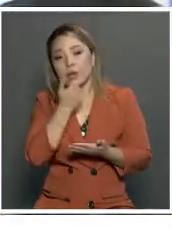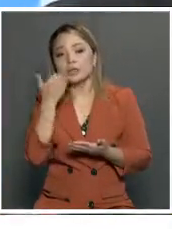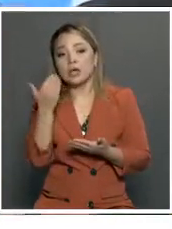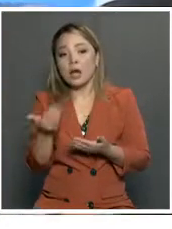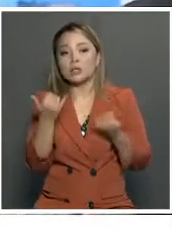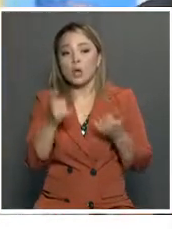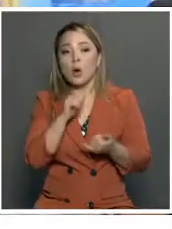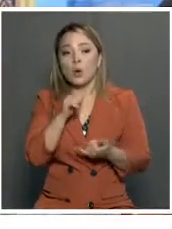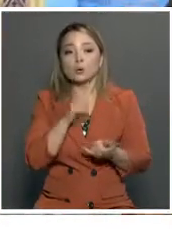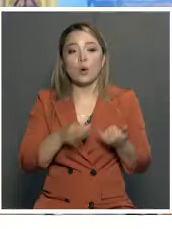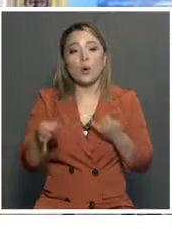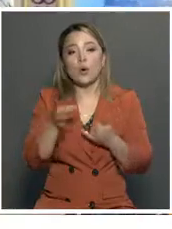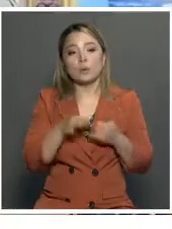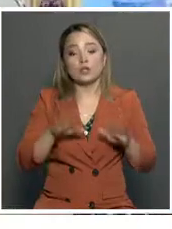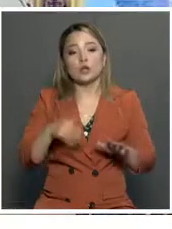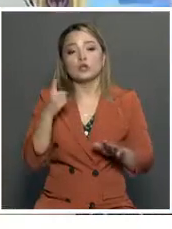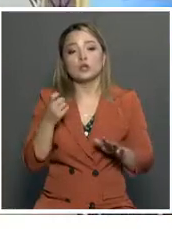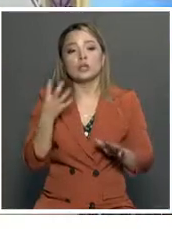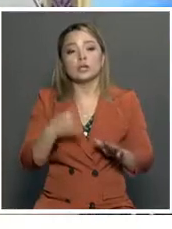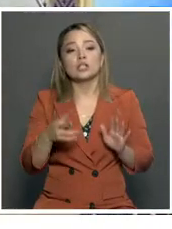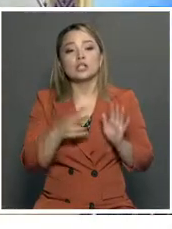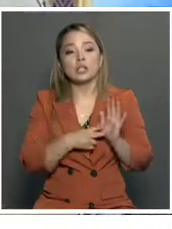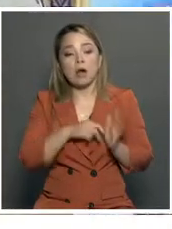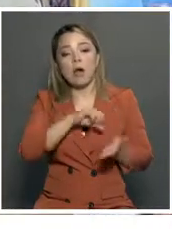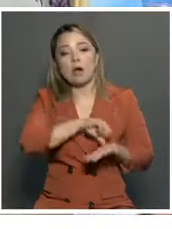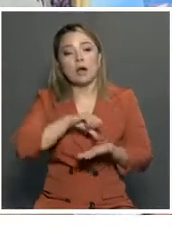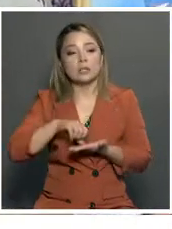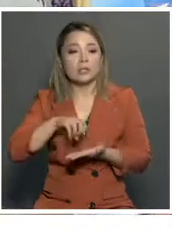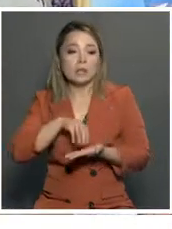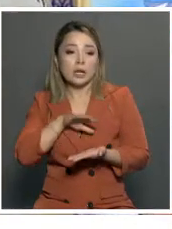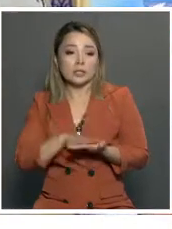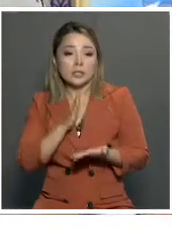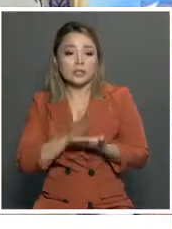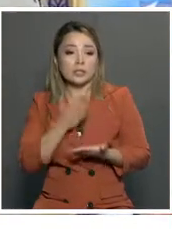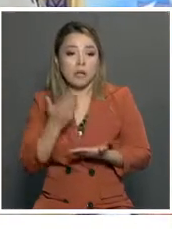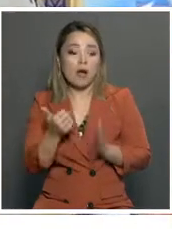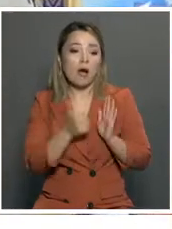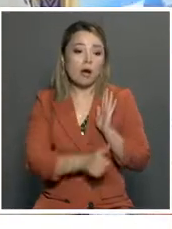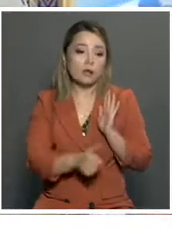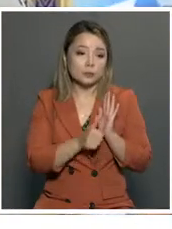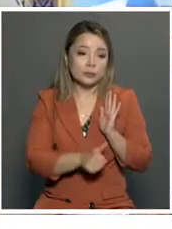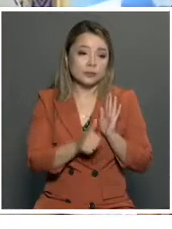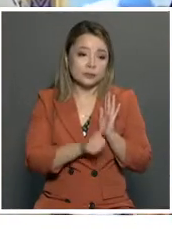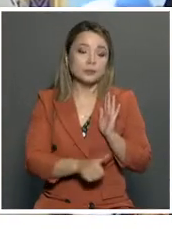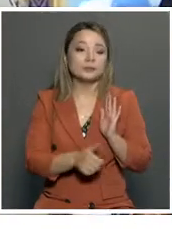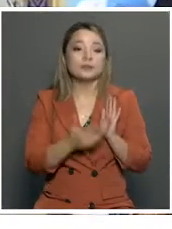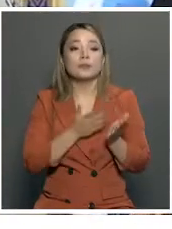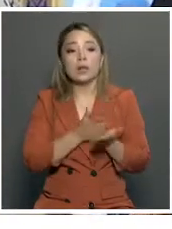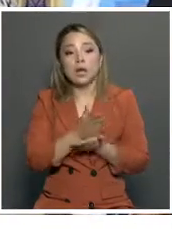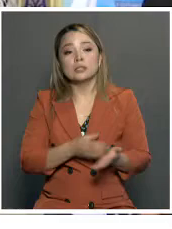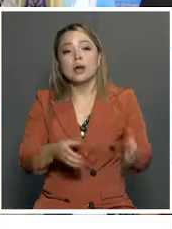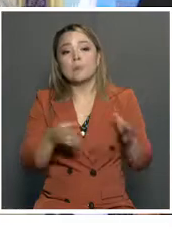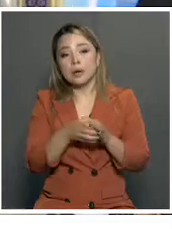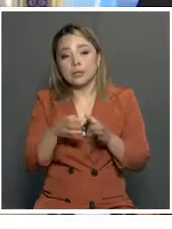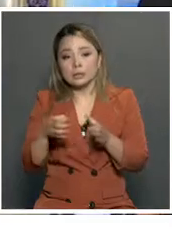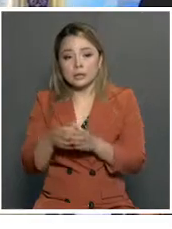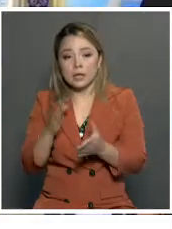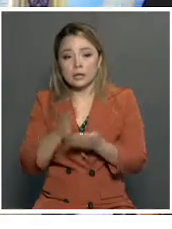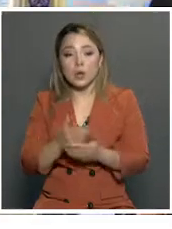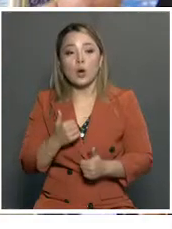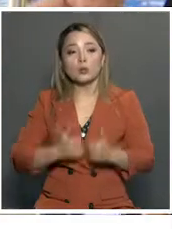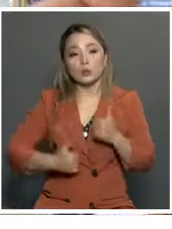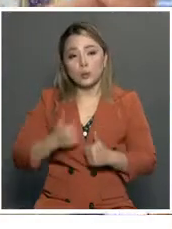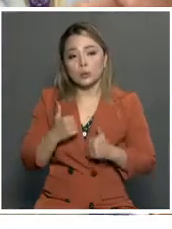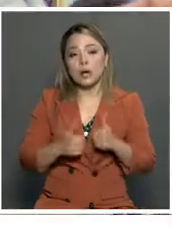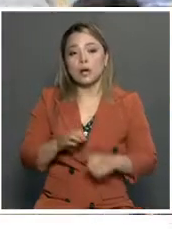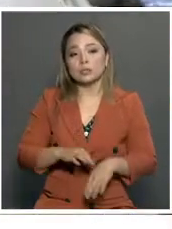Жалпы Қостанай облысында 147 кандидат тіркелсе, соның 60-ы саяси партиялардың атынан додаға түсіп